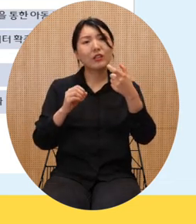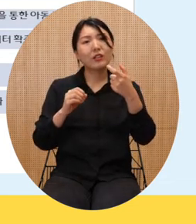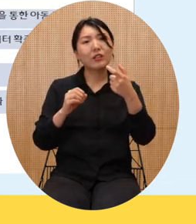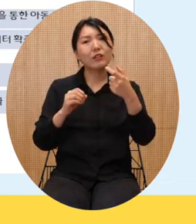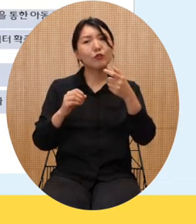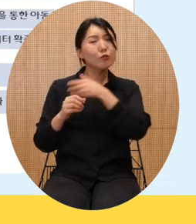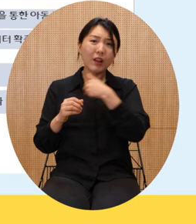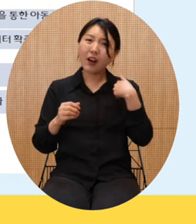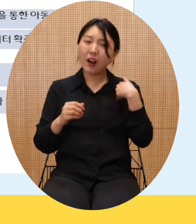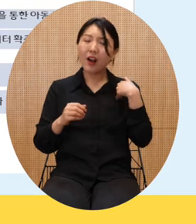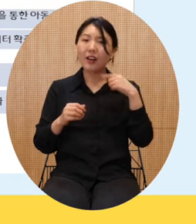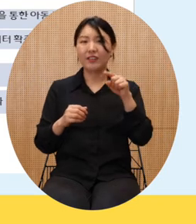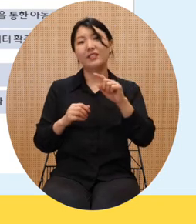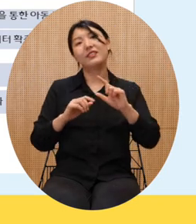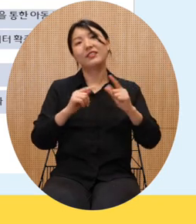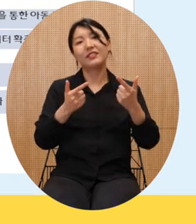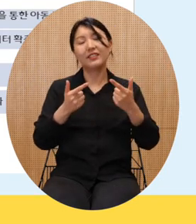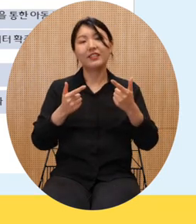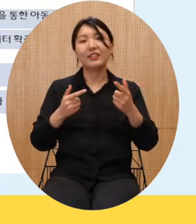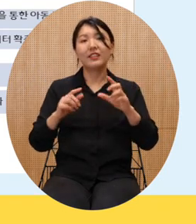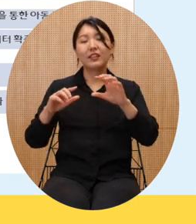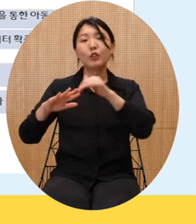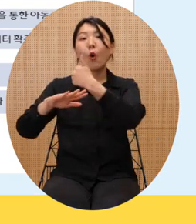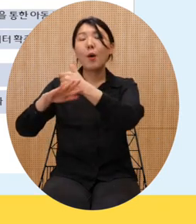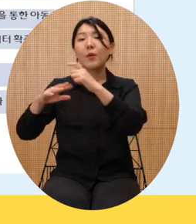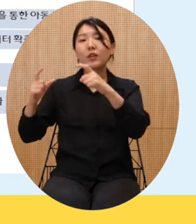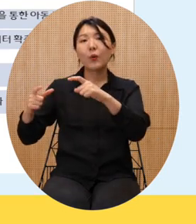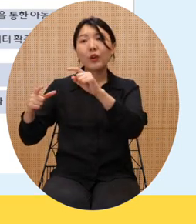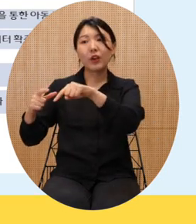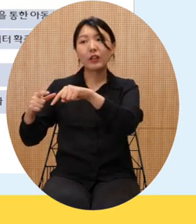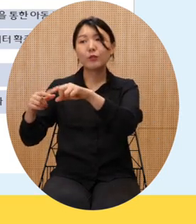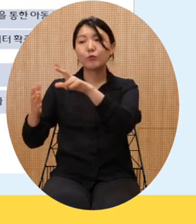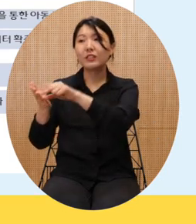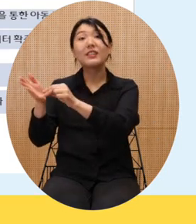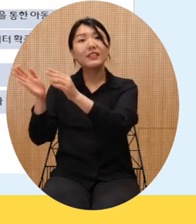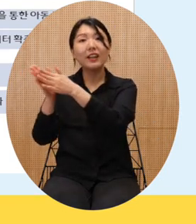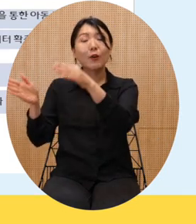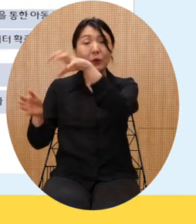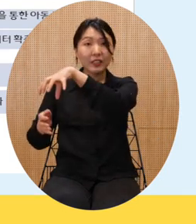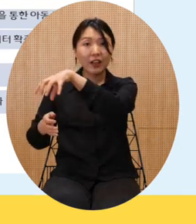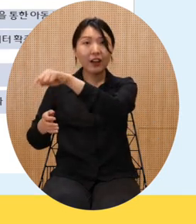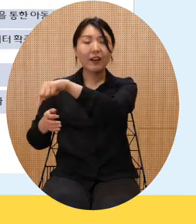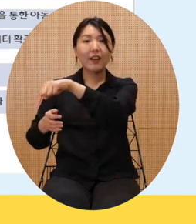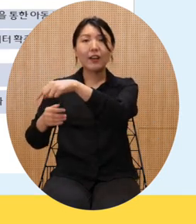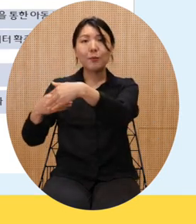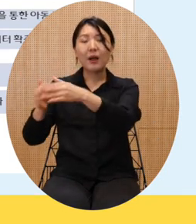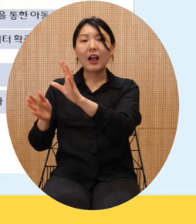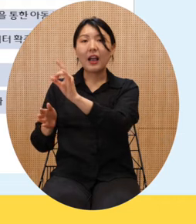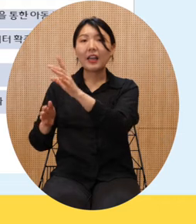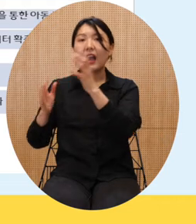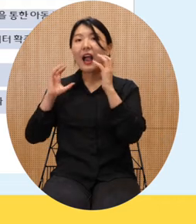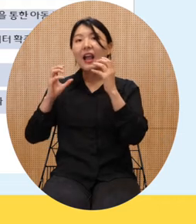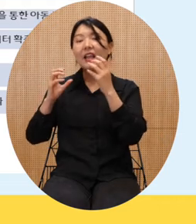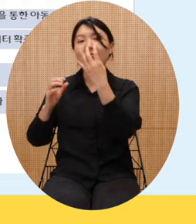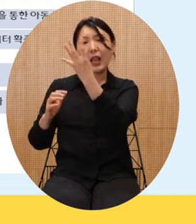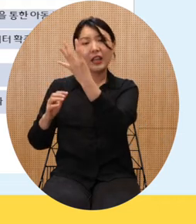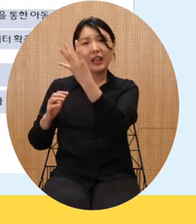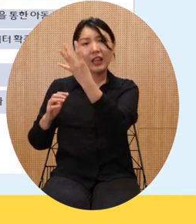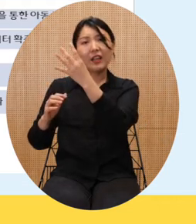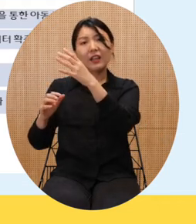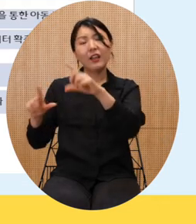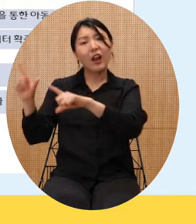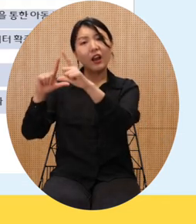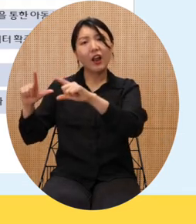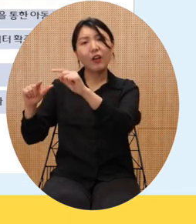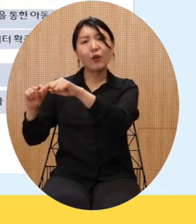움직여 있는 상태인데, 근데 60% 갖고 되냐? 이거는 아니죠. 그러니까 지금 정황번동이 우리가 문제의 출발점이었지